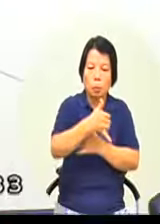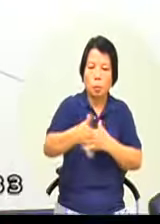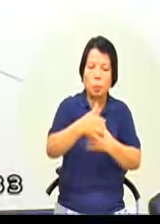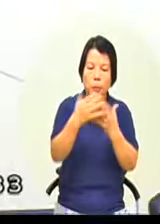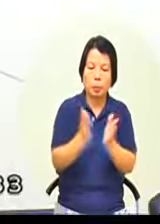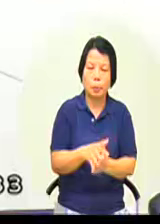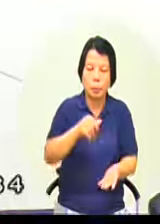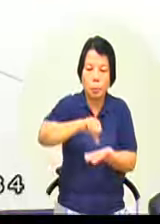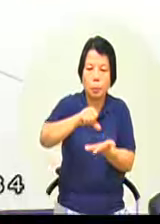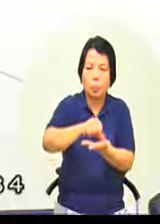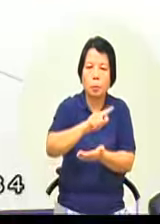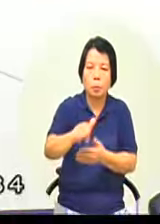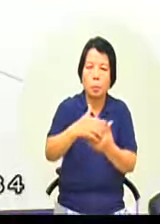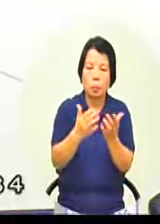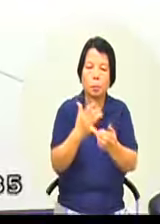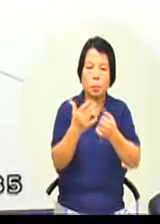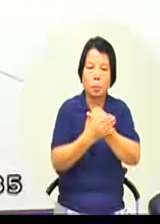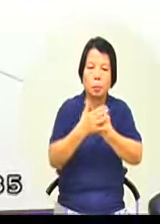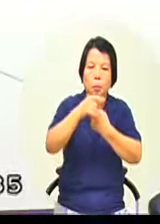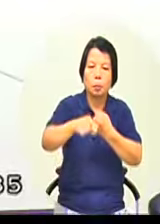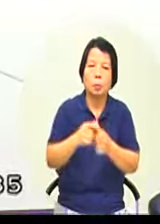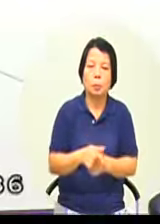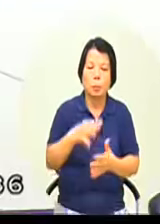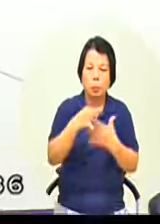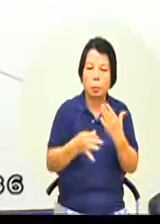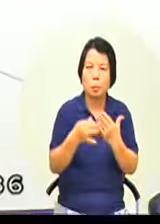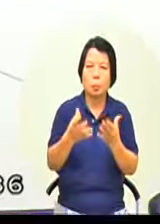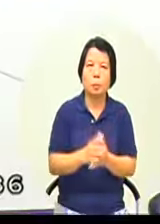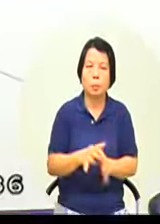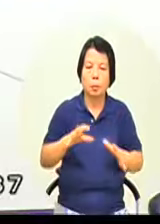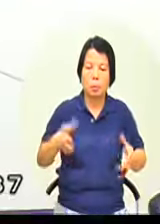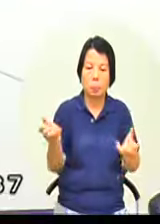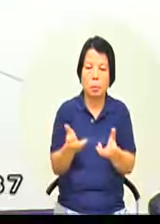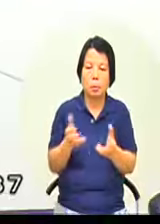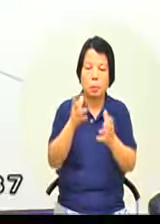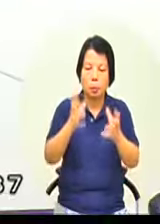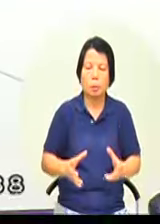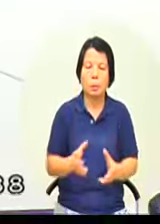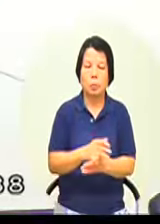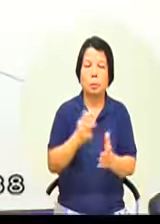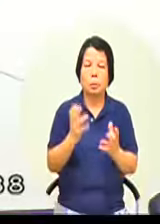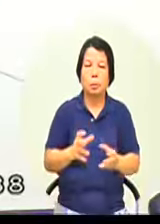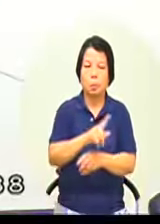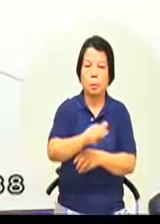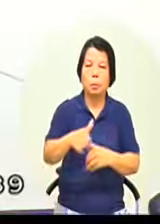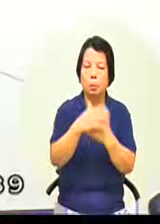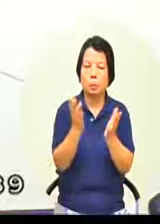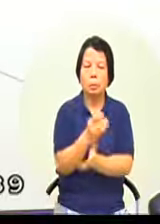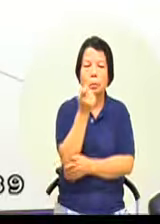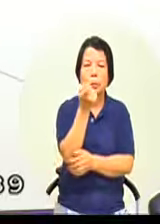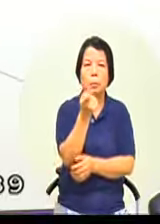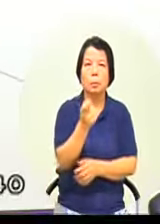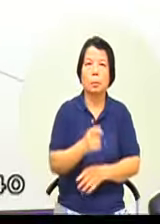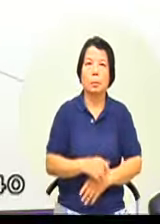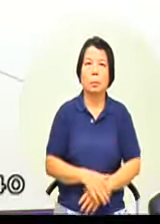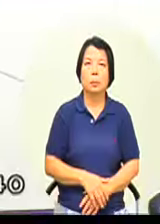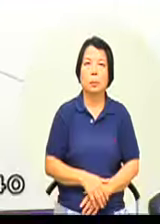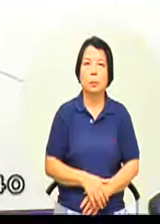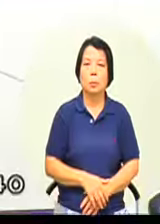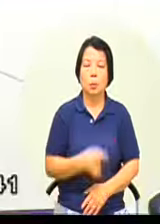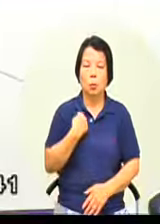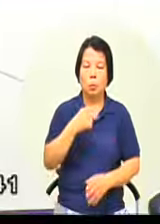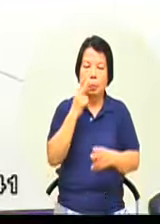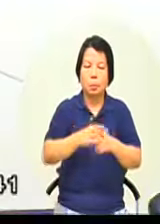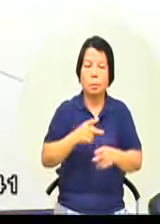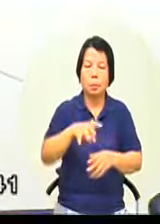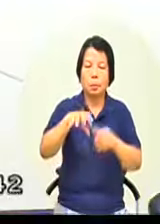品，可以保护他的一个措施，这种建设啊，这种设备啊，少之又少。我相信